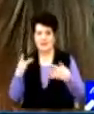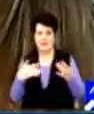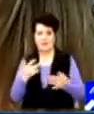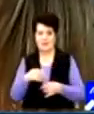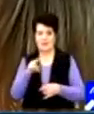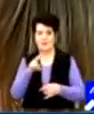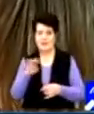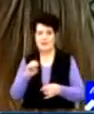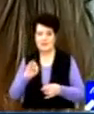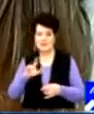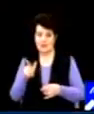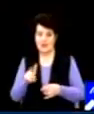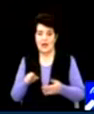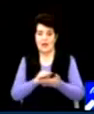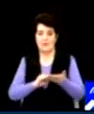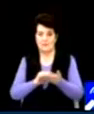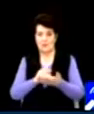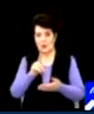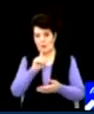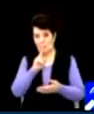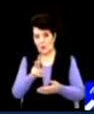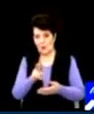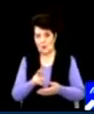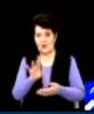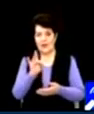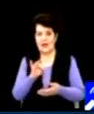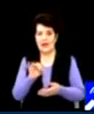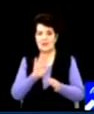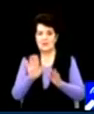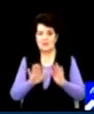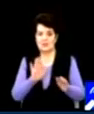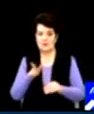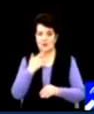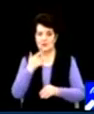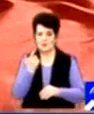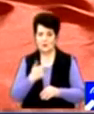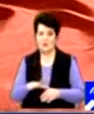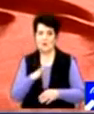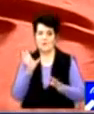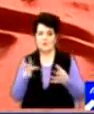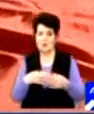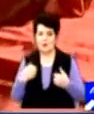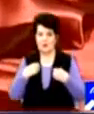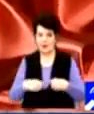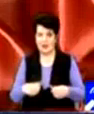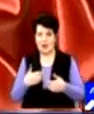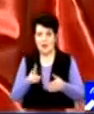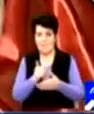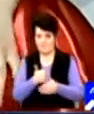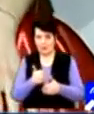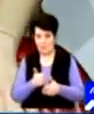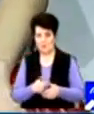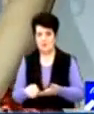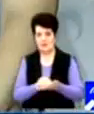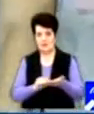din Pitești. Repetițiile au durat 2 luni, iar regizorul Nicolae Poghirc spune că a fost o colaborare plăcută și își dorește să mai